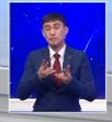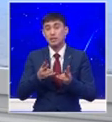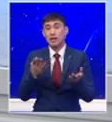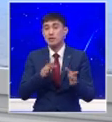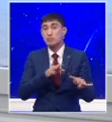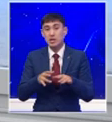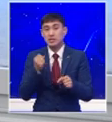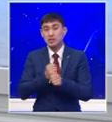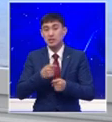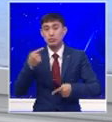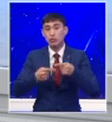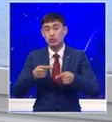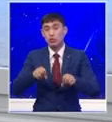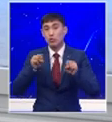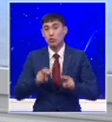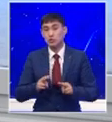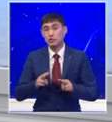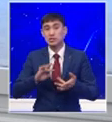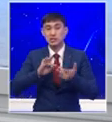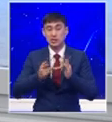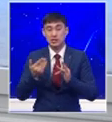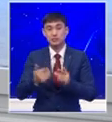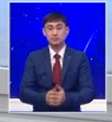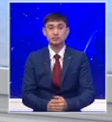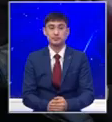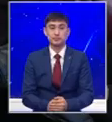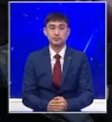какие меры принимать против угроз, исходящих от интернет-сетей.